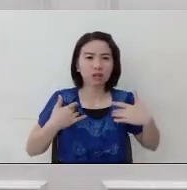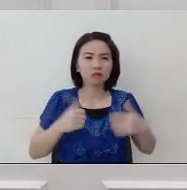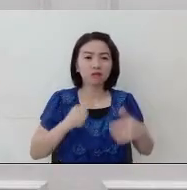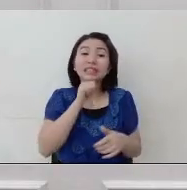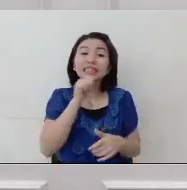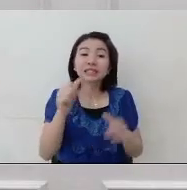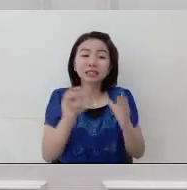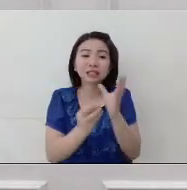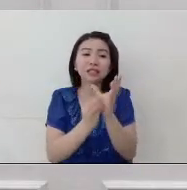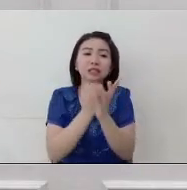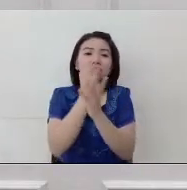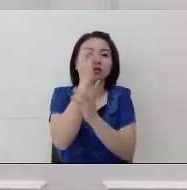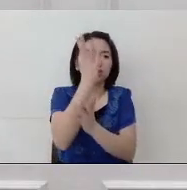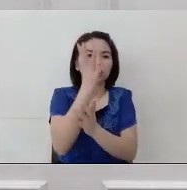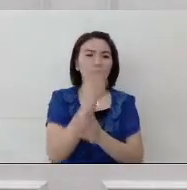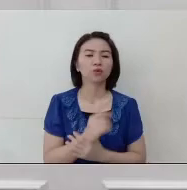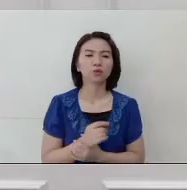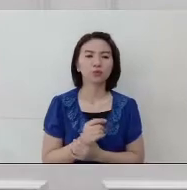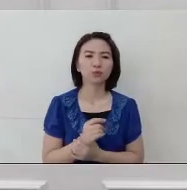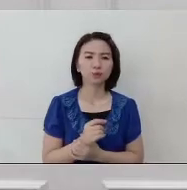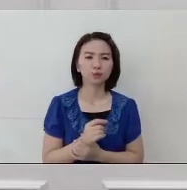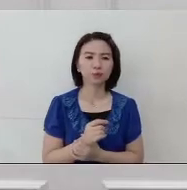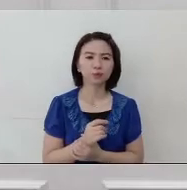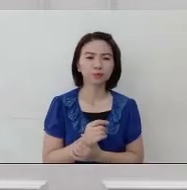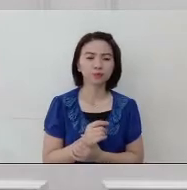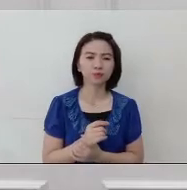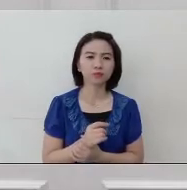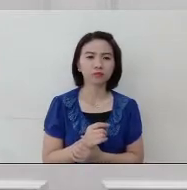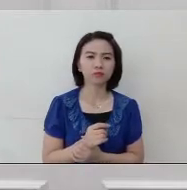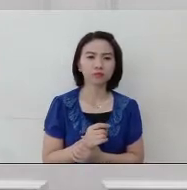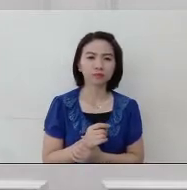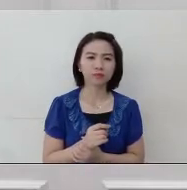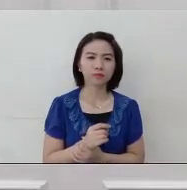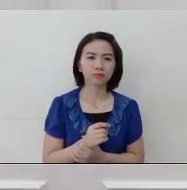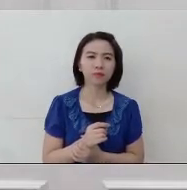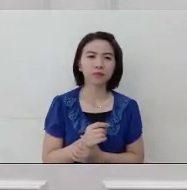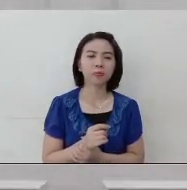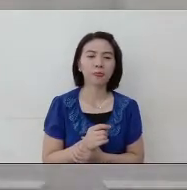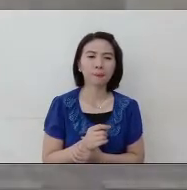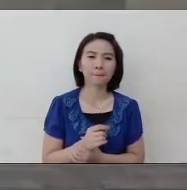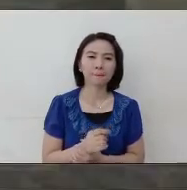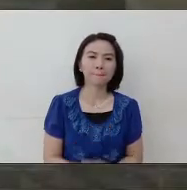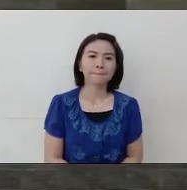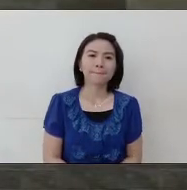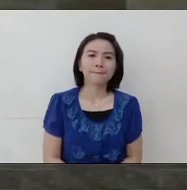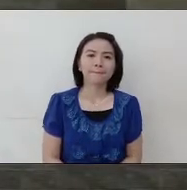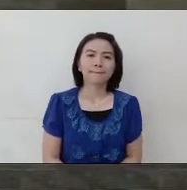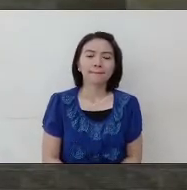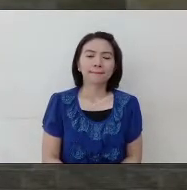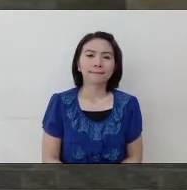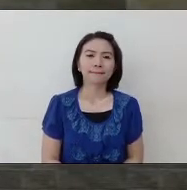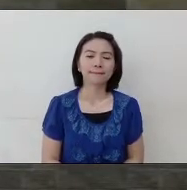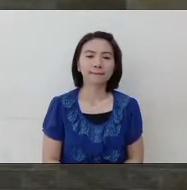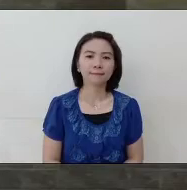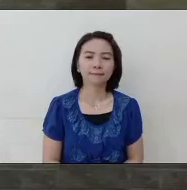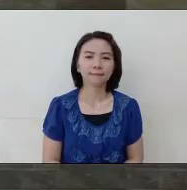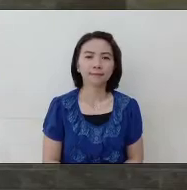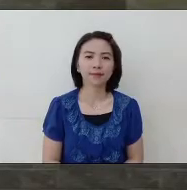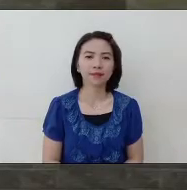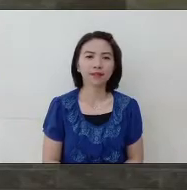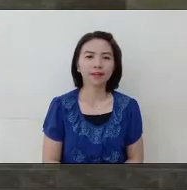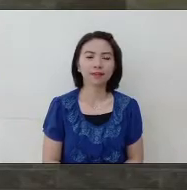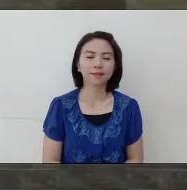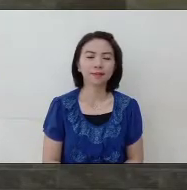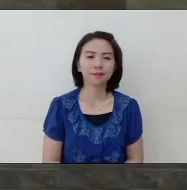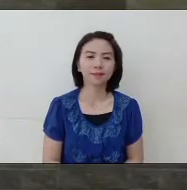Hanggang niya na lamang po ba tayo sa pagpuna, sa pag-criticize, sa pag, you know, pag-usap ng kung sino-sino